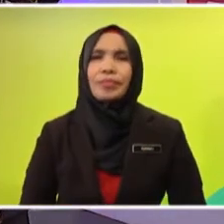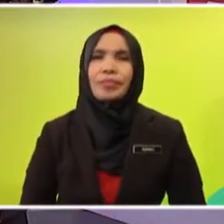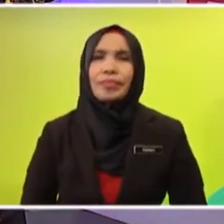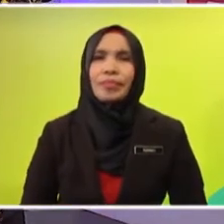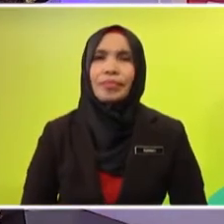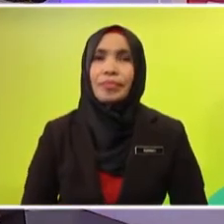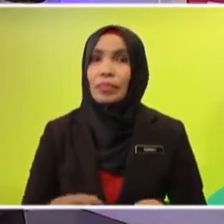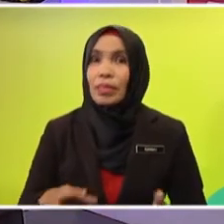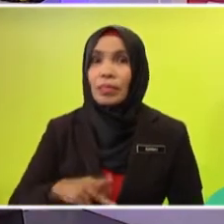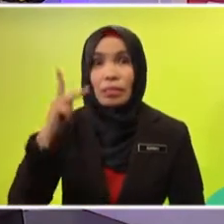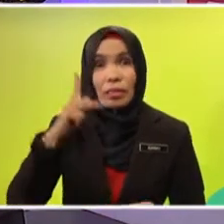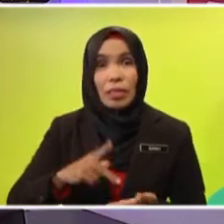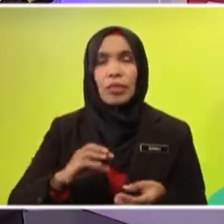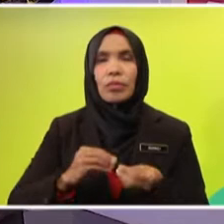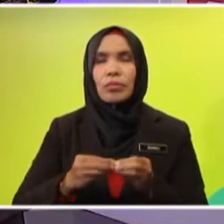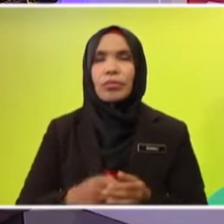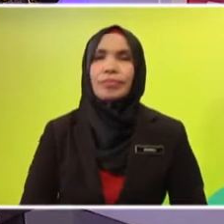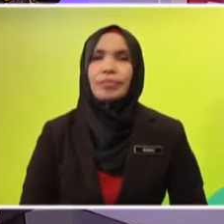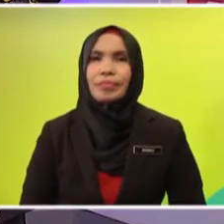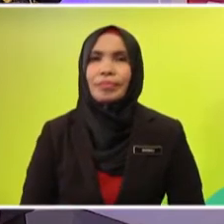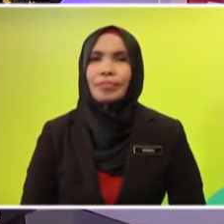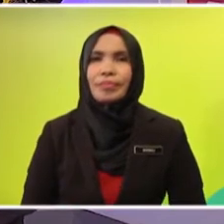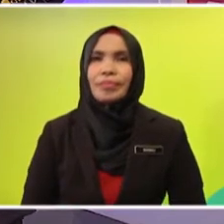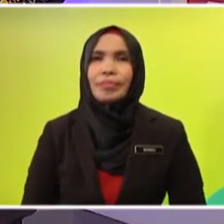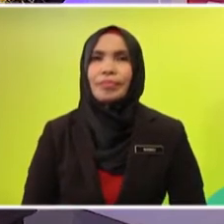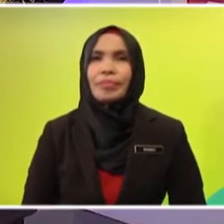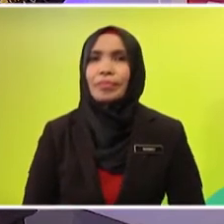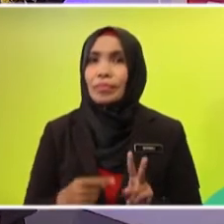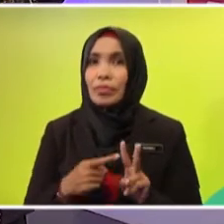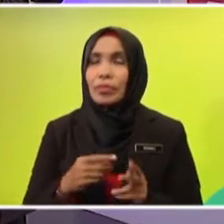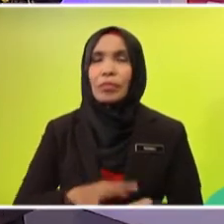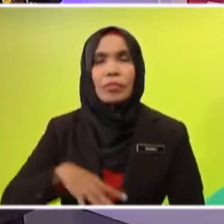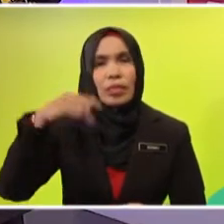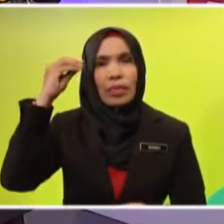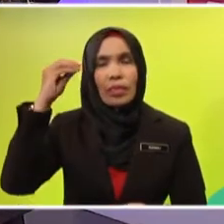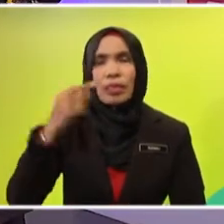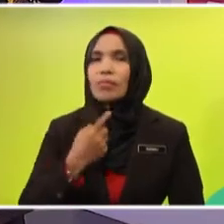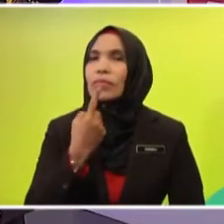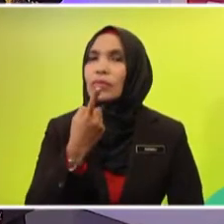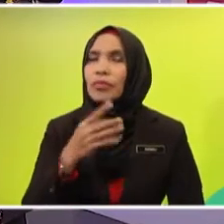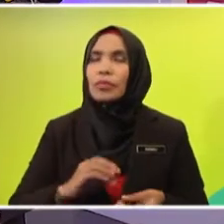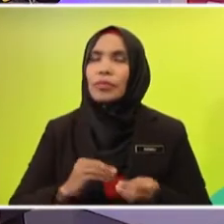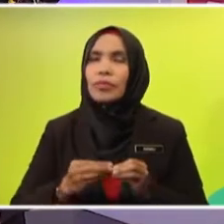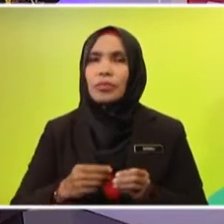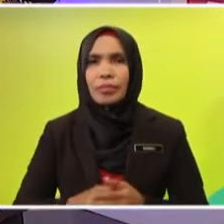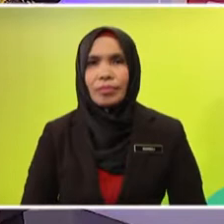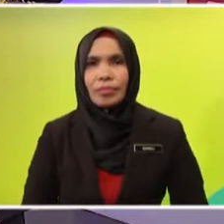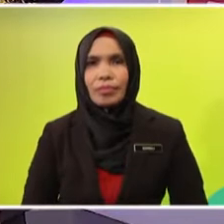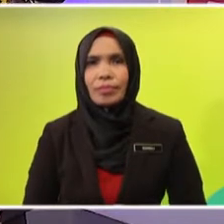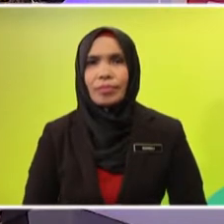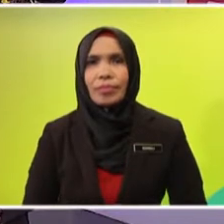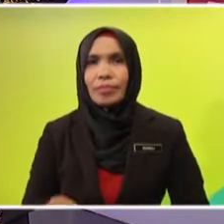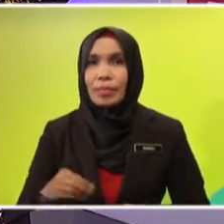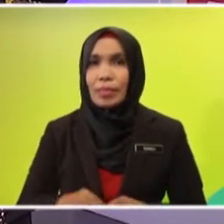kita telah Kenongo dan astronomi edit yang kedua pula kita telah belajar menyebut nombo dalam lingkungan